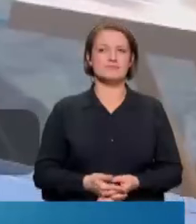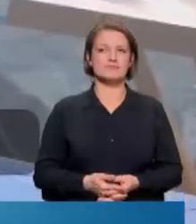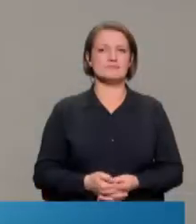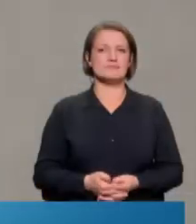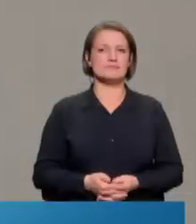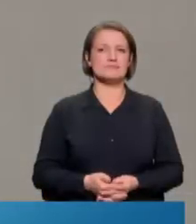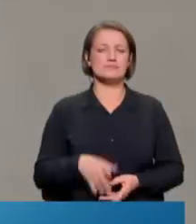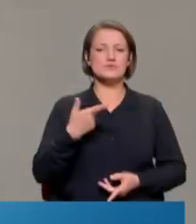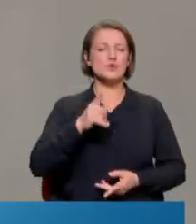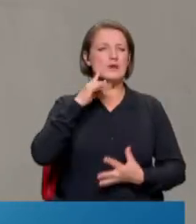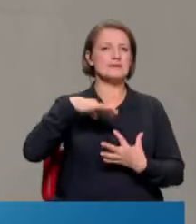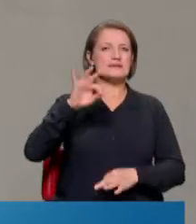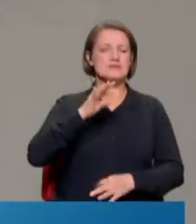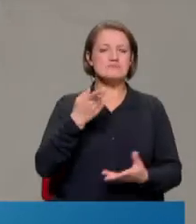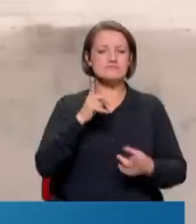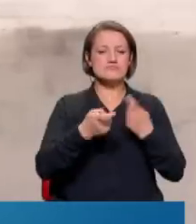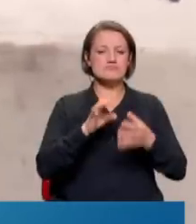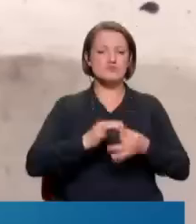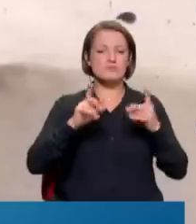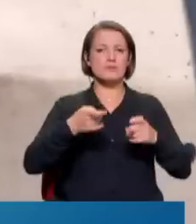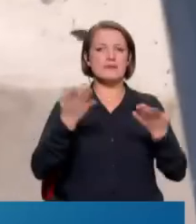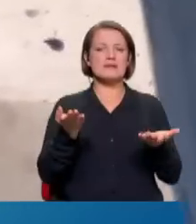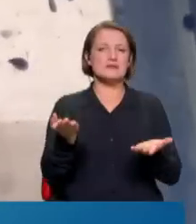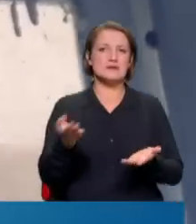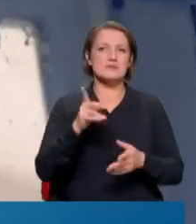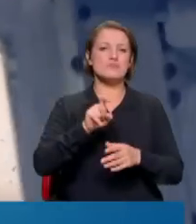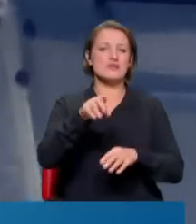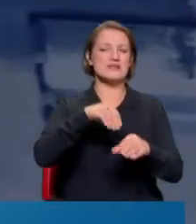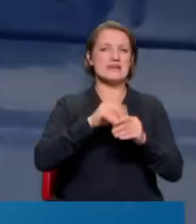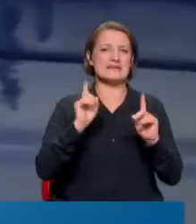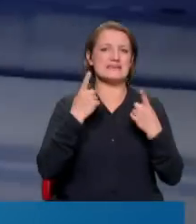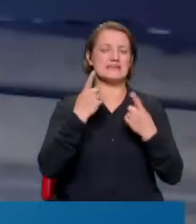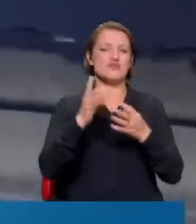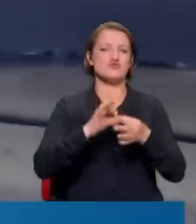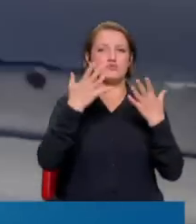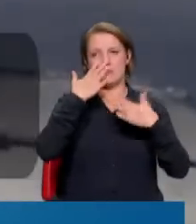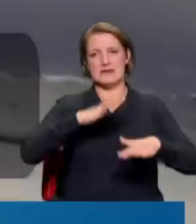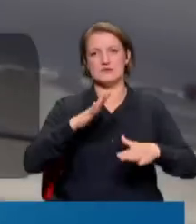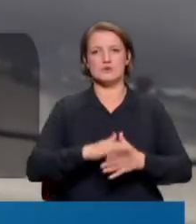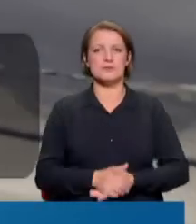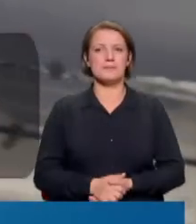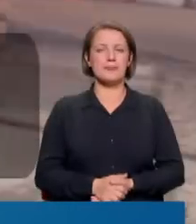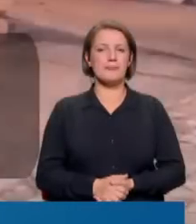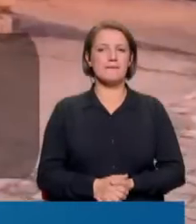V bilmiyorum köy Sakinleri başa çıkmakta zorlandıkları uğur böcekleri için yetkililerden çözüm